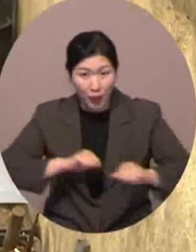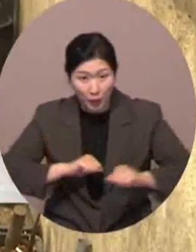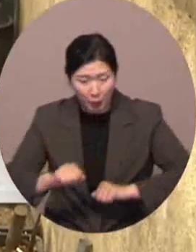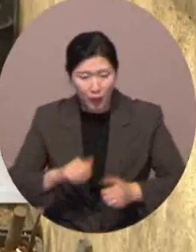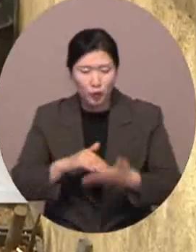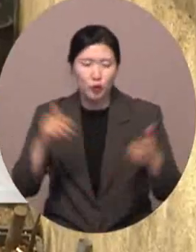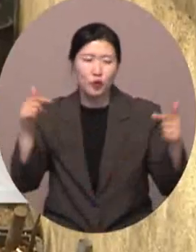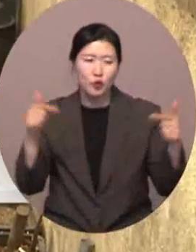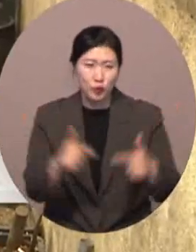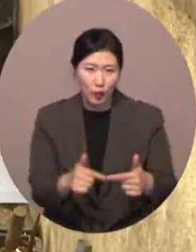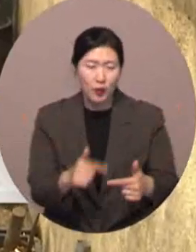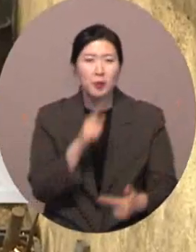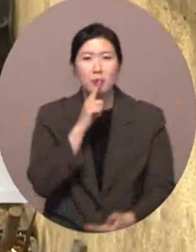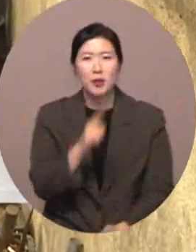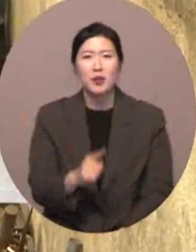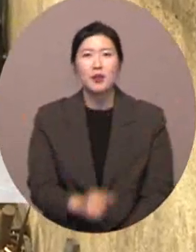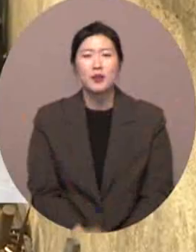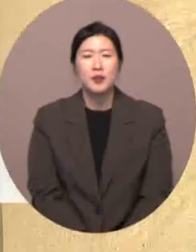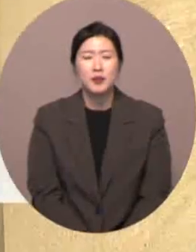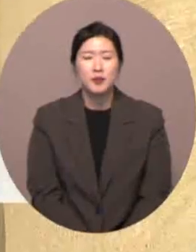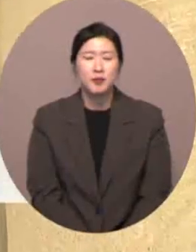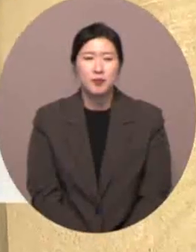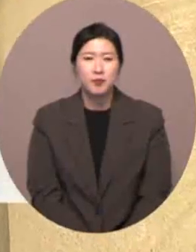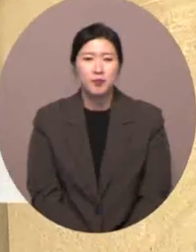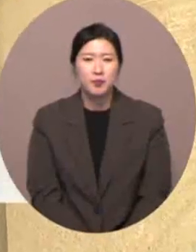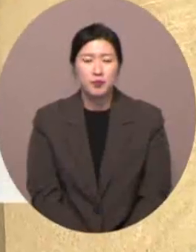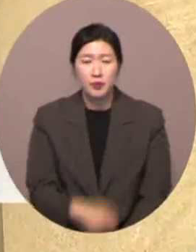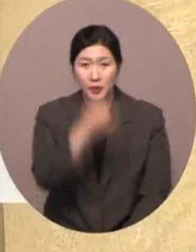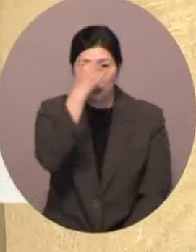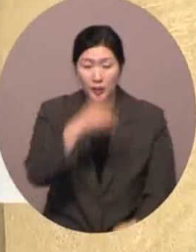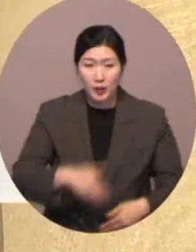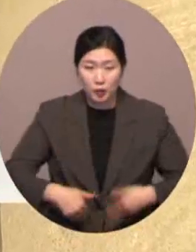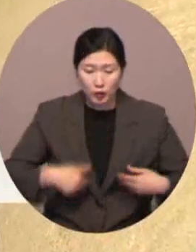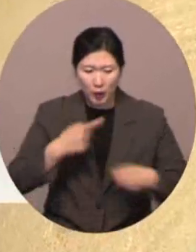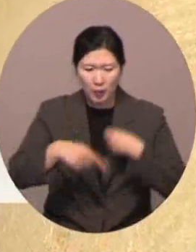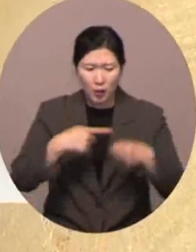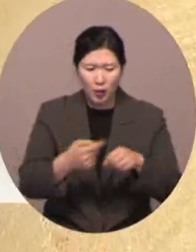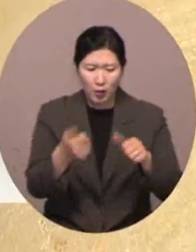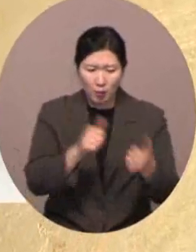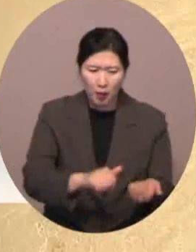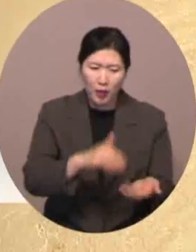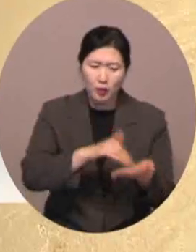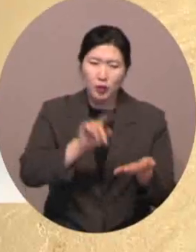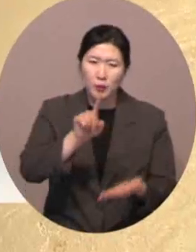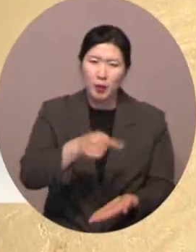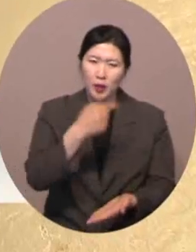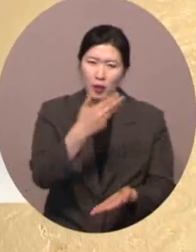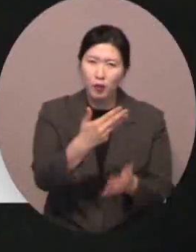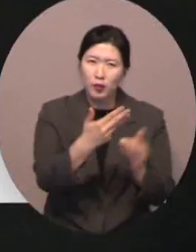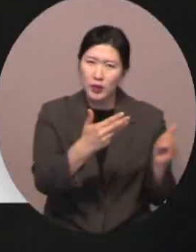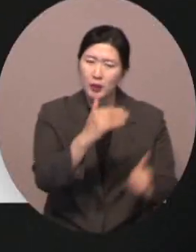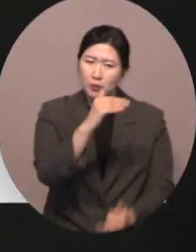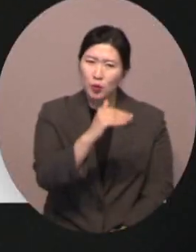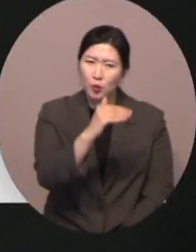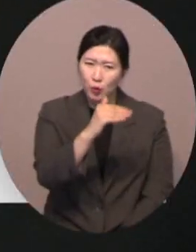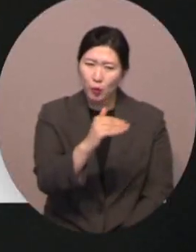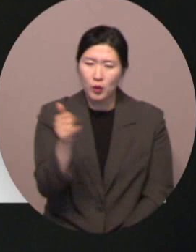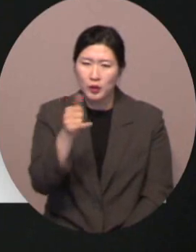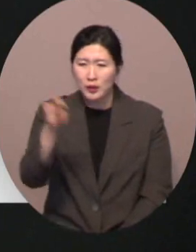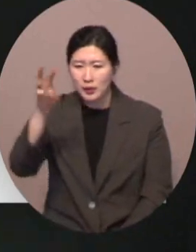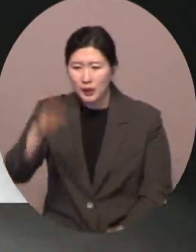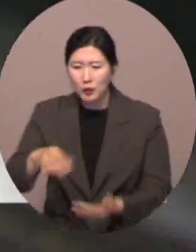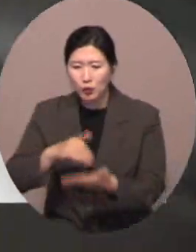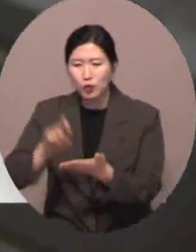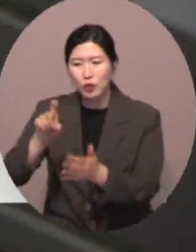고독사가 줄어든 거라고 분석했습니다 한편 충남은 매년 10여명 안팎 고독사 가 발생하고 세종은